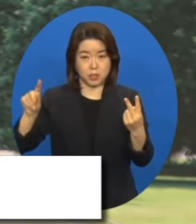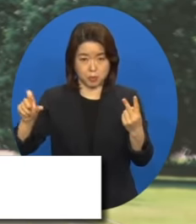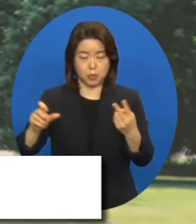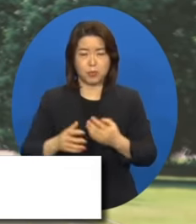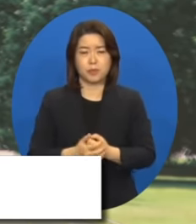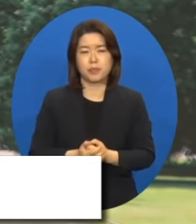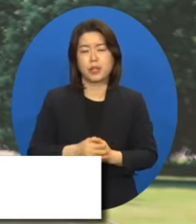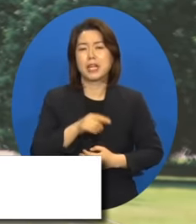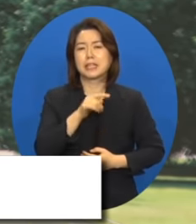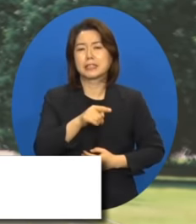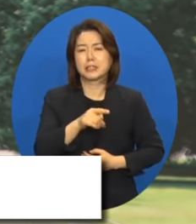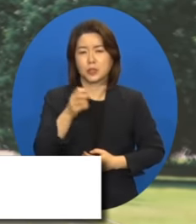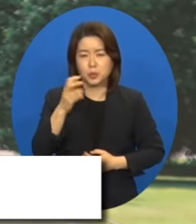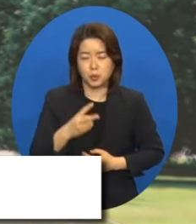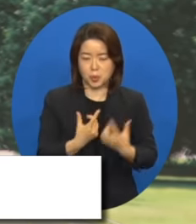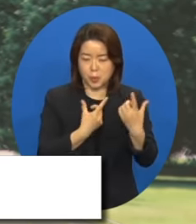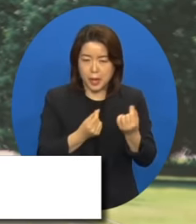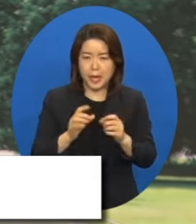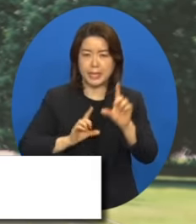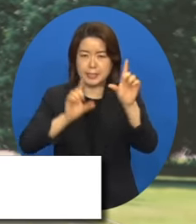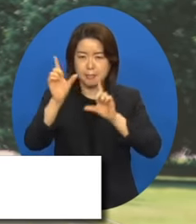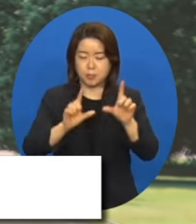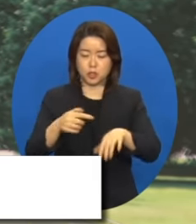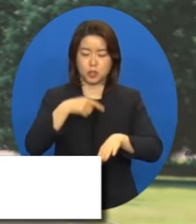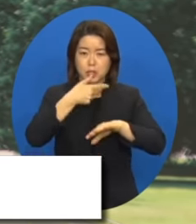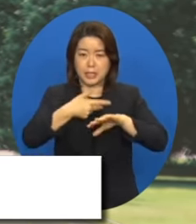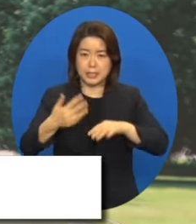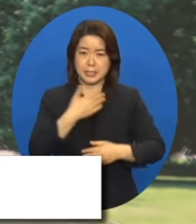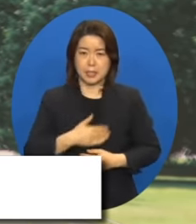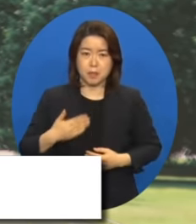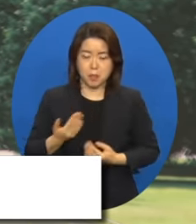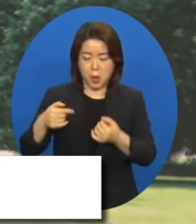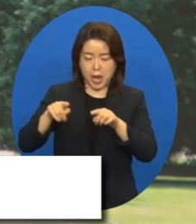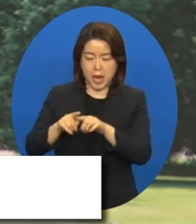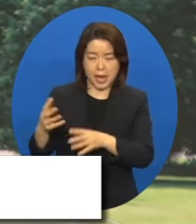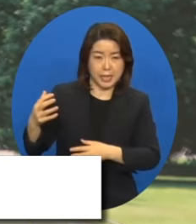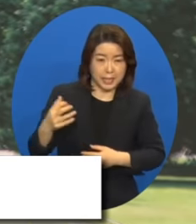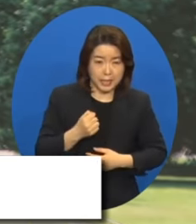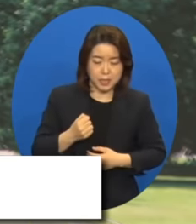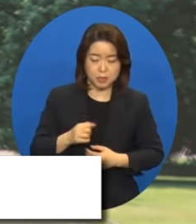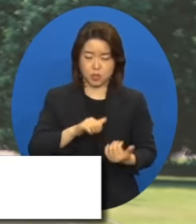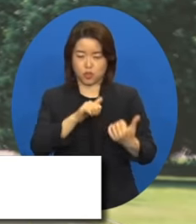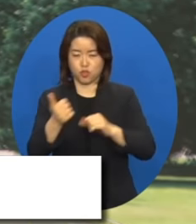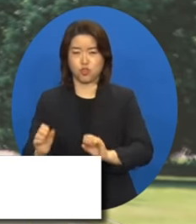그도 또한 같은 모양으로 혈과 육을 함께 지니심은